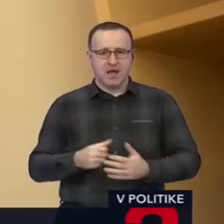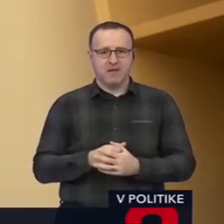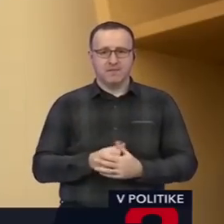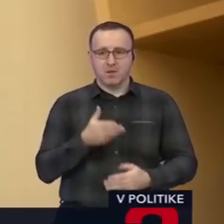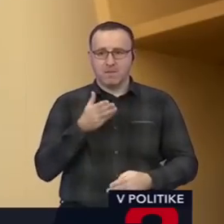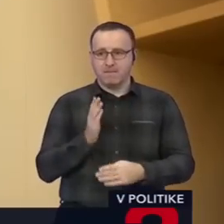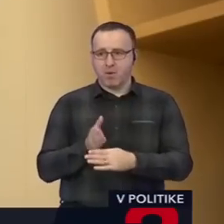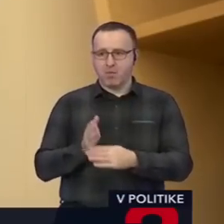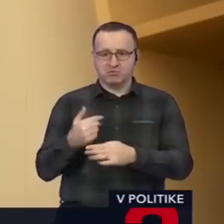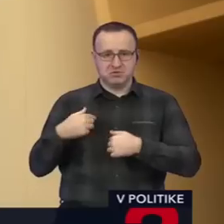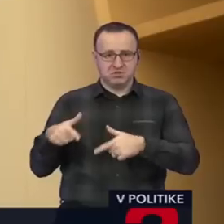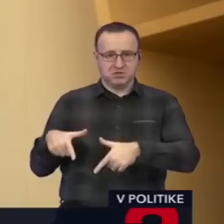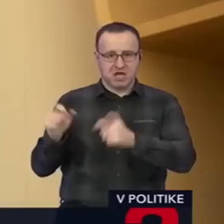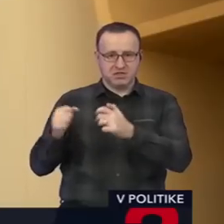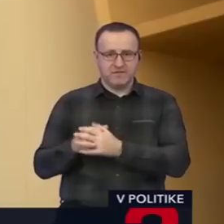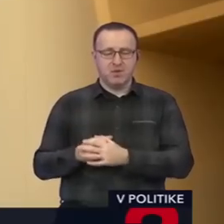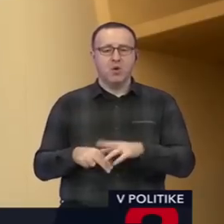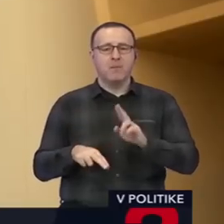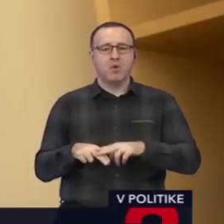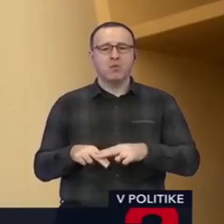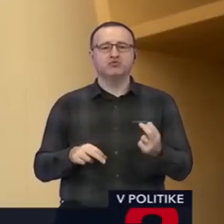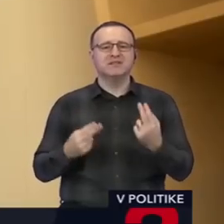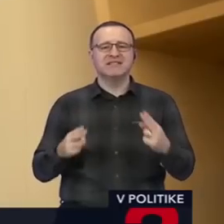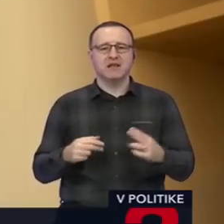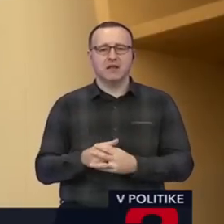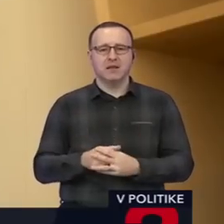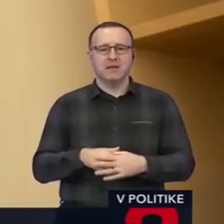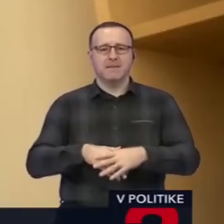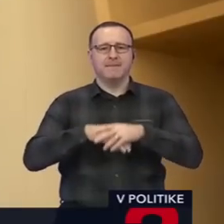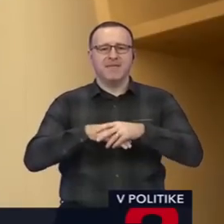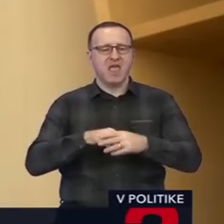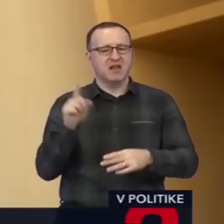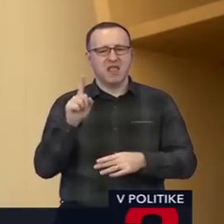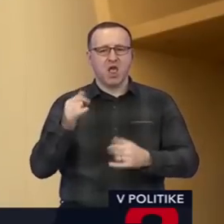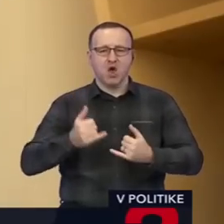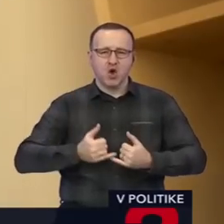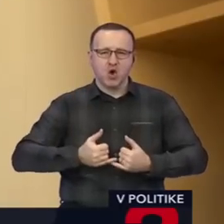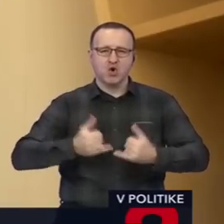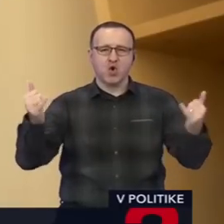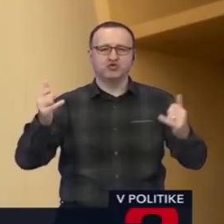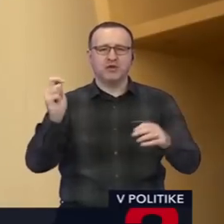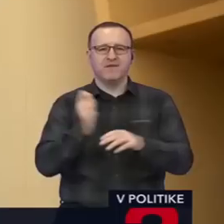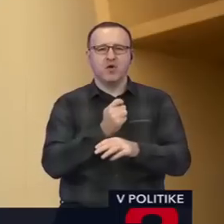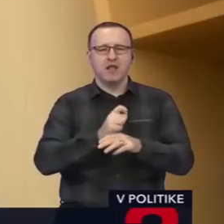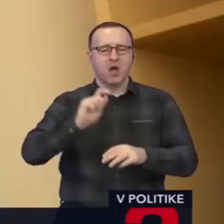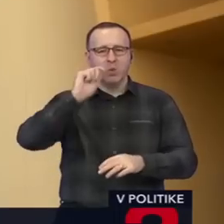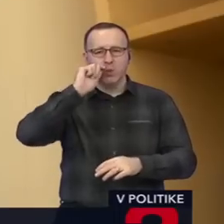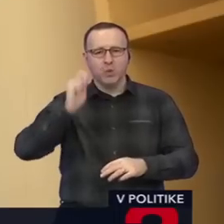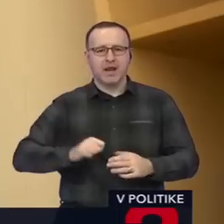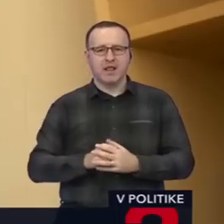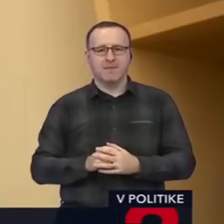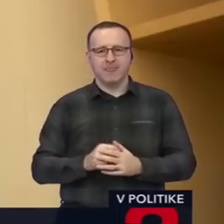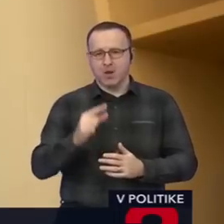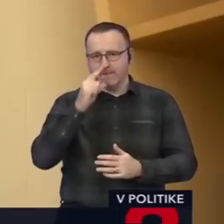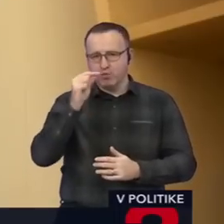zastavíme, to, čo sa stane potom, nie je mier, to, čo sa stane potom, je rozšírenie vojny na celú Ukrajinu. Veď Vladimír Putin jasne a